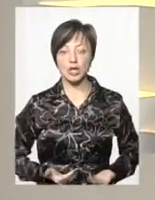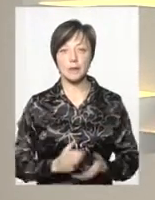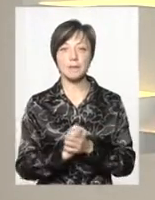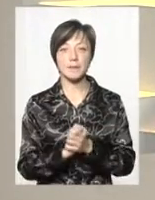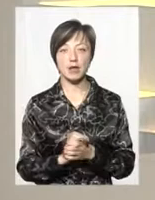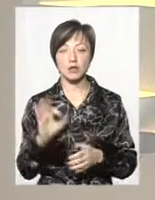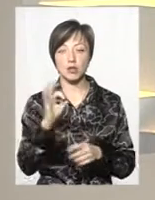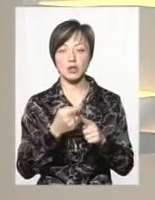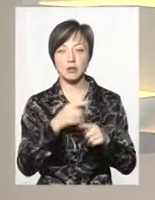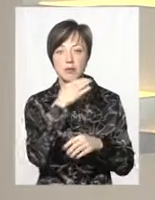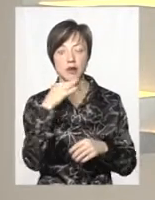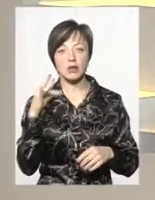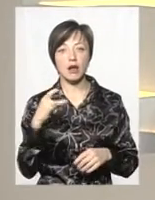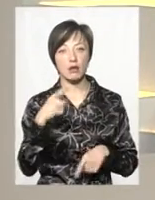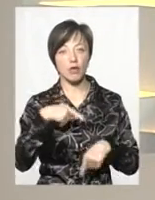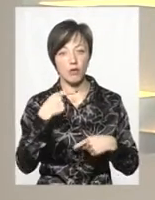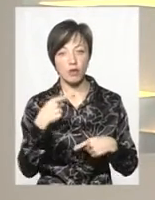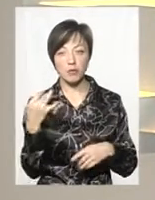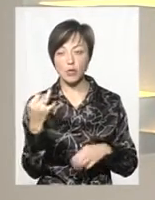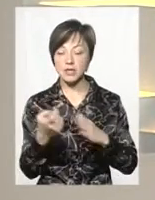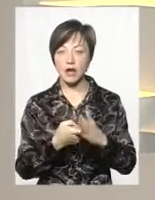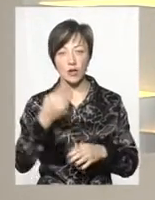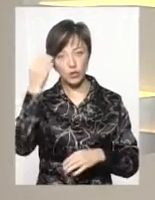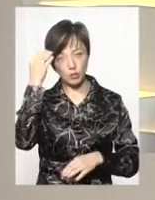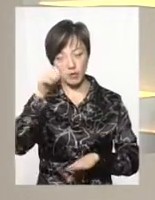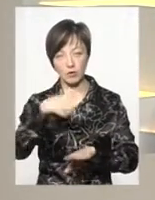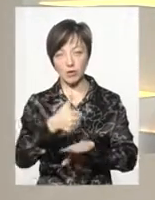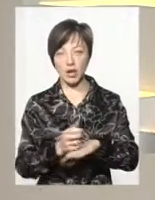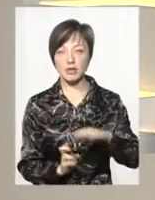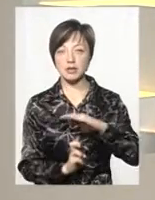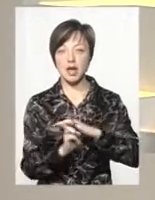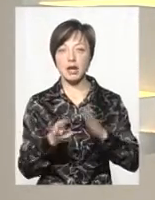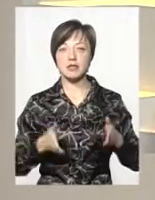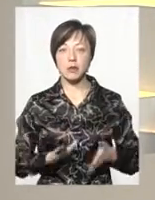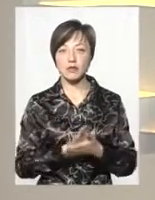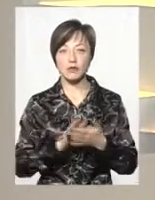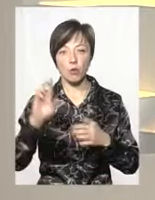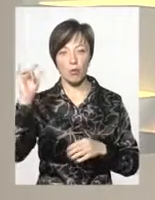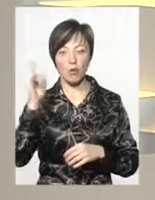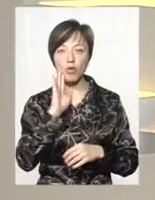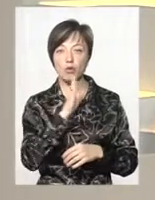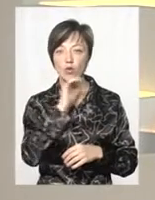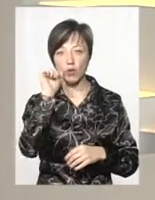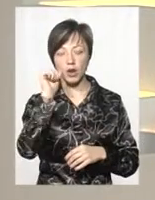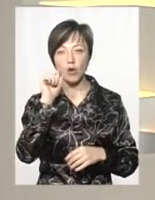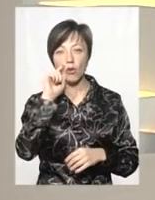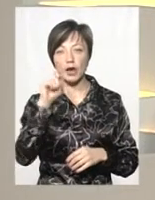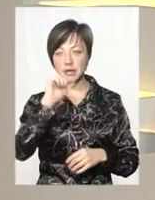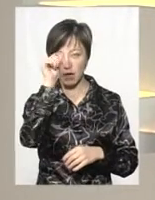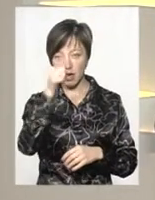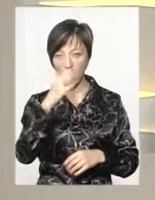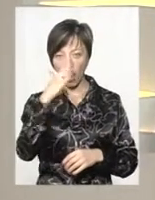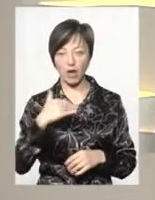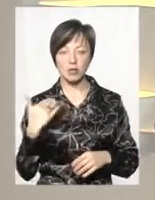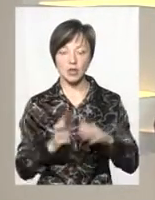ми про це не раз сьогодні говоримо, і ми поцікавились думкою настоятеля храму Різдва Пресвятої Богородиці Української греко-католицької церкви, от